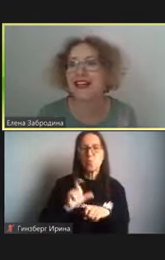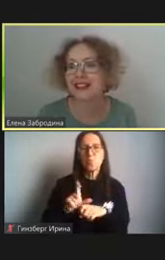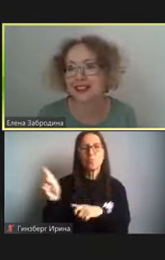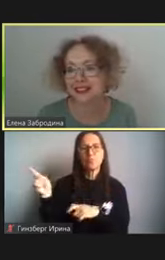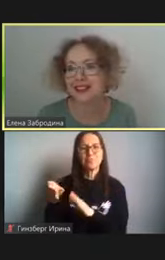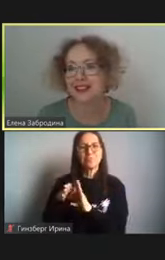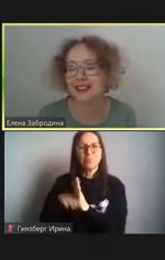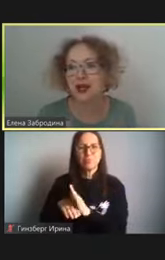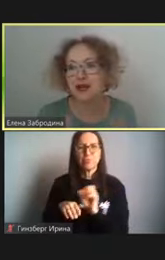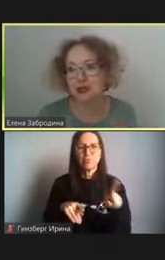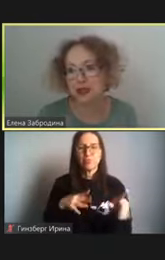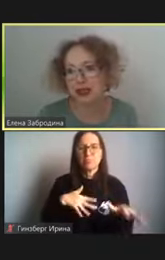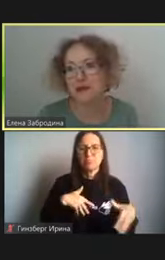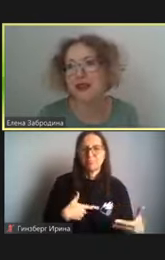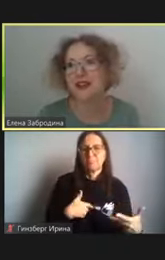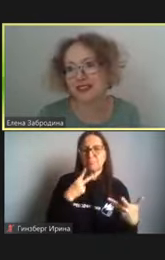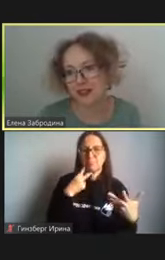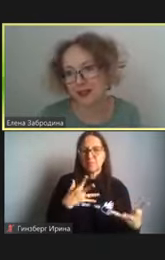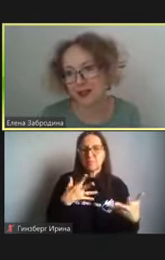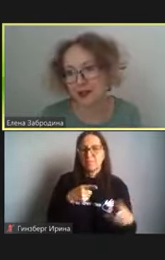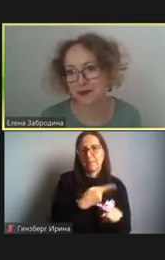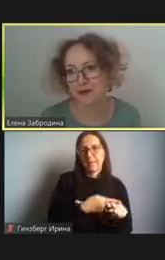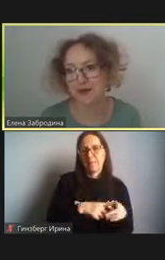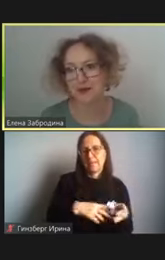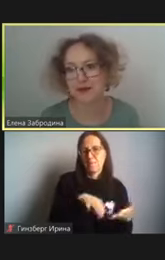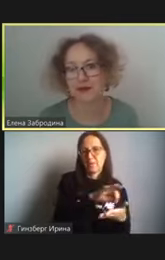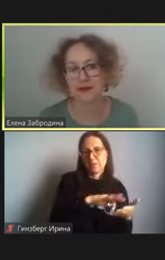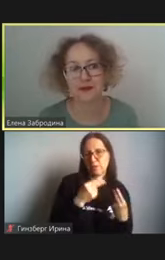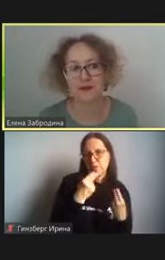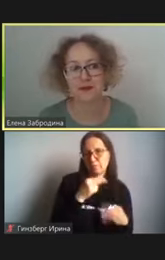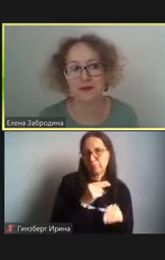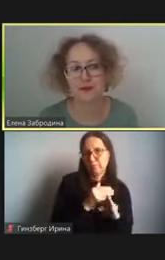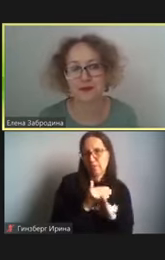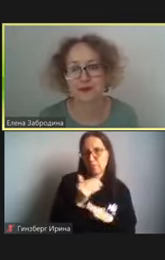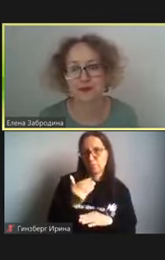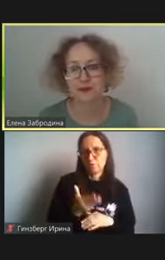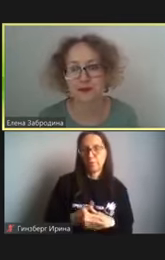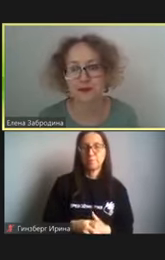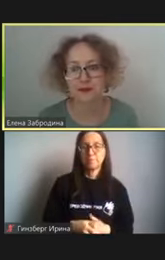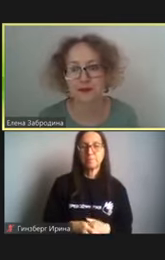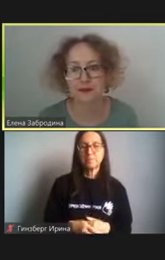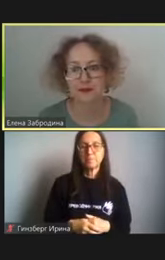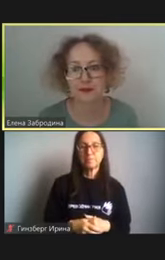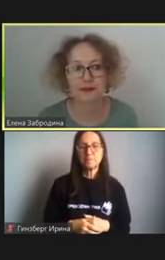проигрывает выразительности вот этому эскизу.